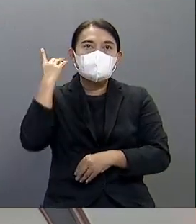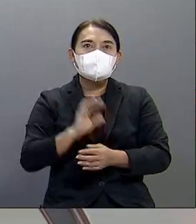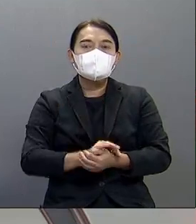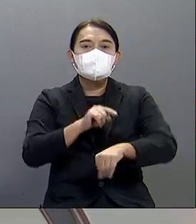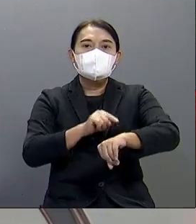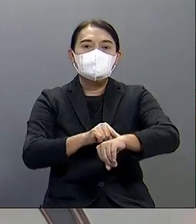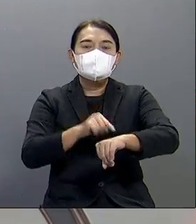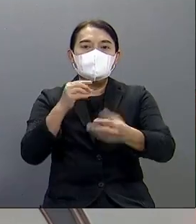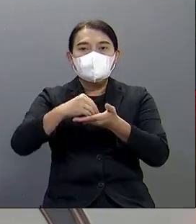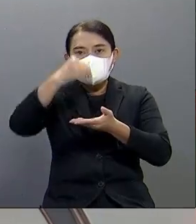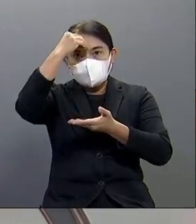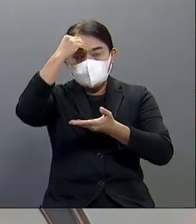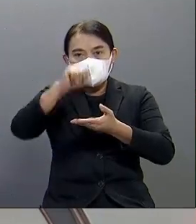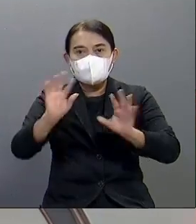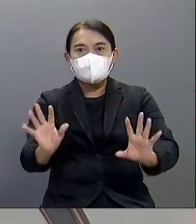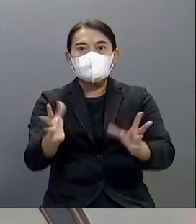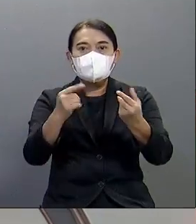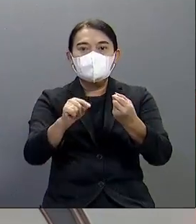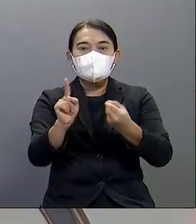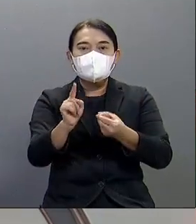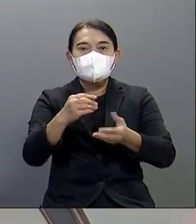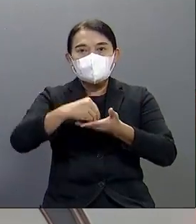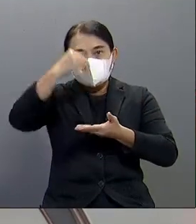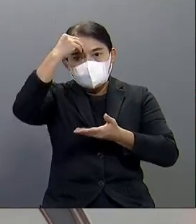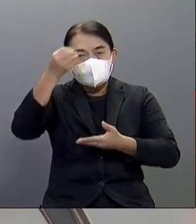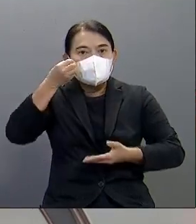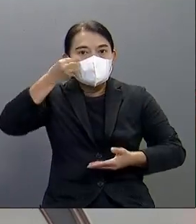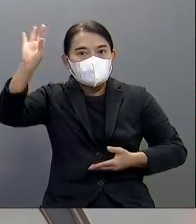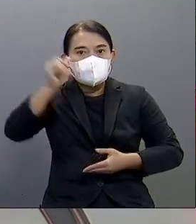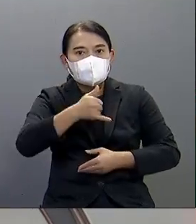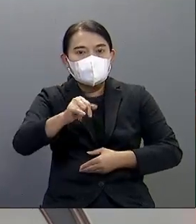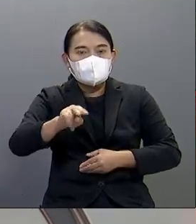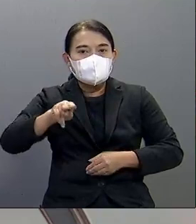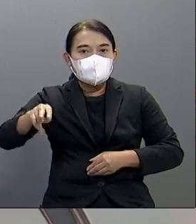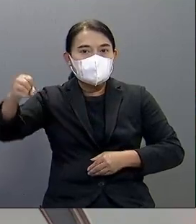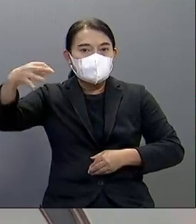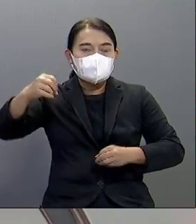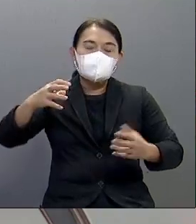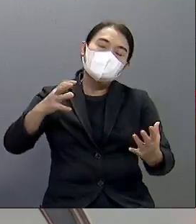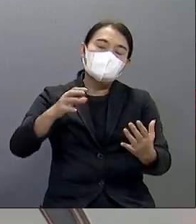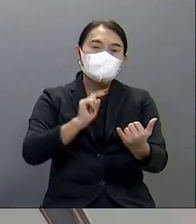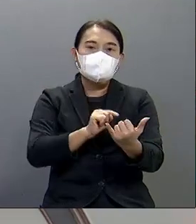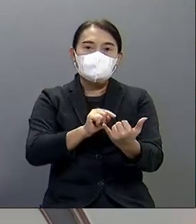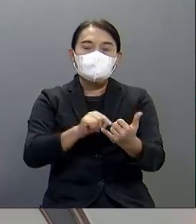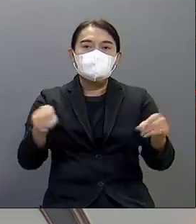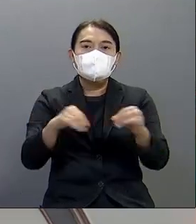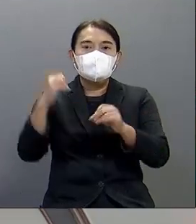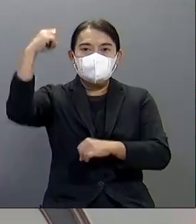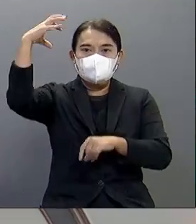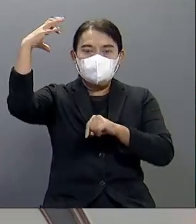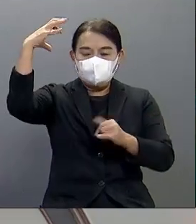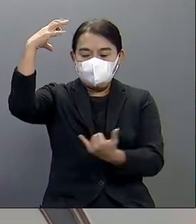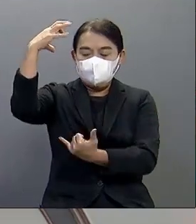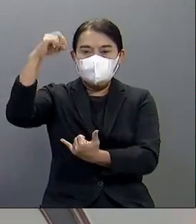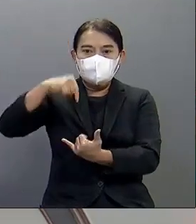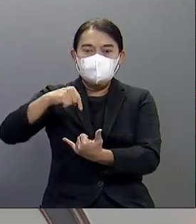ลาเลิกเรียนพอดีนักเรียนคนนึงกำลังจะกลับบ้านถูกไฟรั่วช็อตหมดสติอยู่ใกล้กับเสาไฟฟ้าส่องสว่างแต่ว่าโ